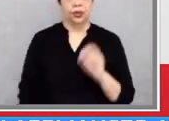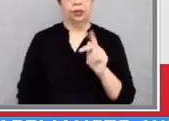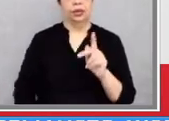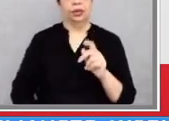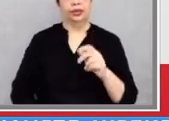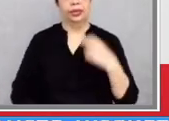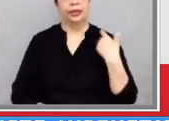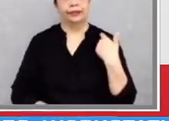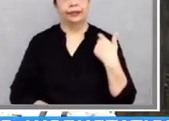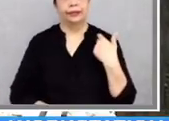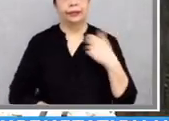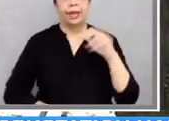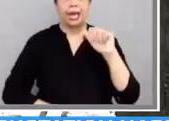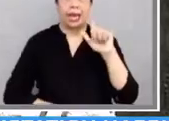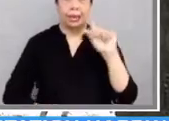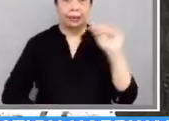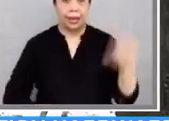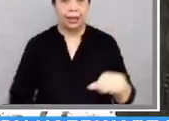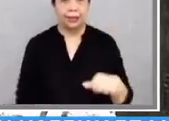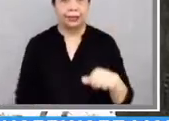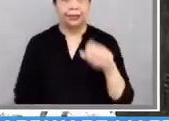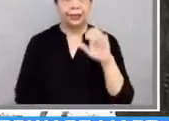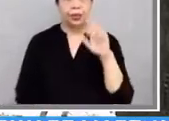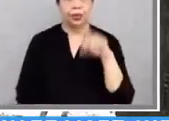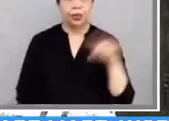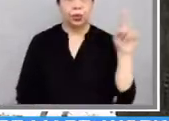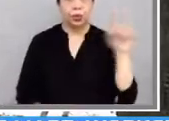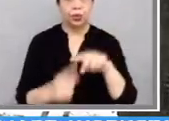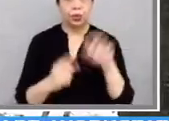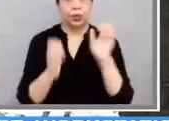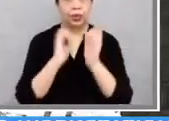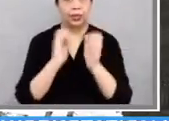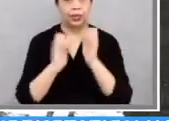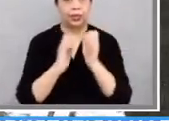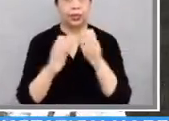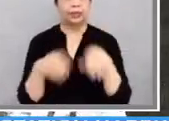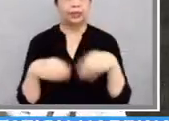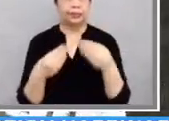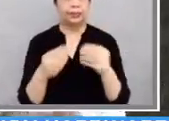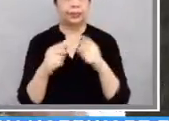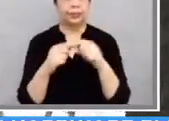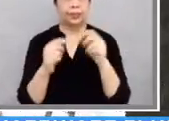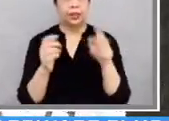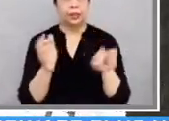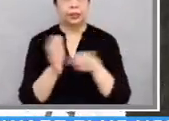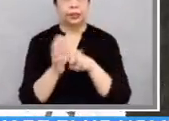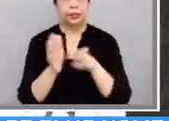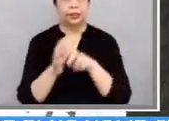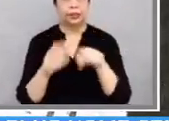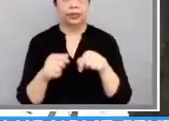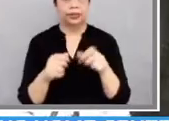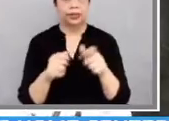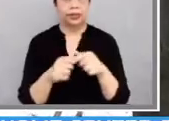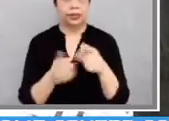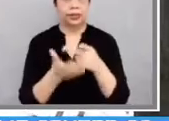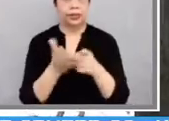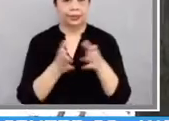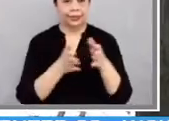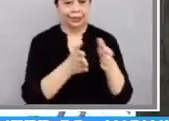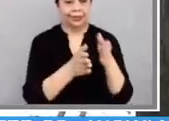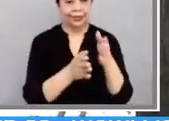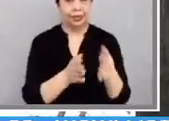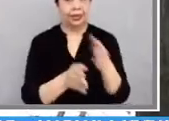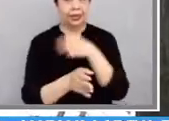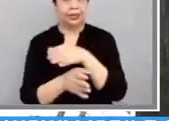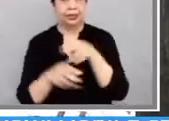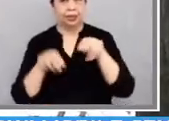tayong alabang to EDSA. Okay, para ma-serve natin yung mga pasahero natin dito sa kabilang portion, ano?